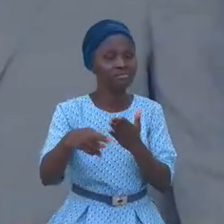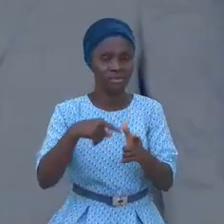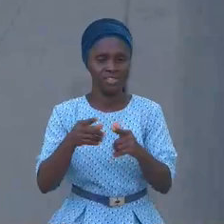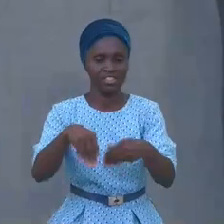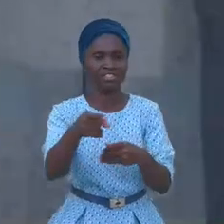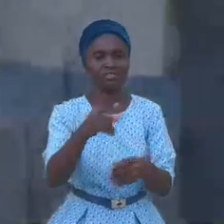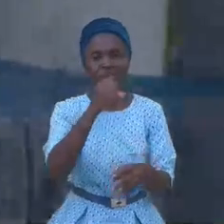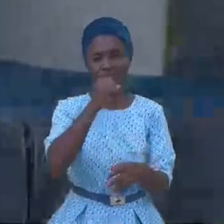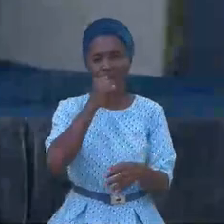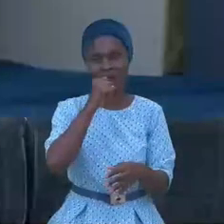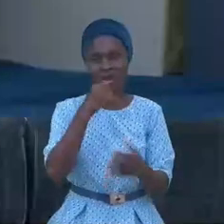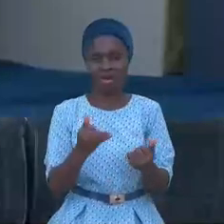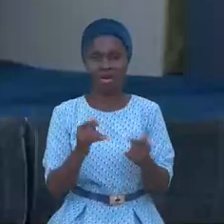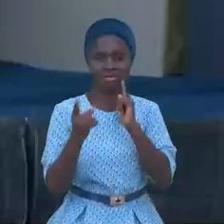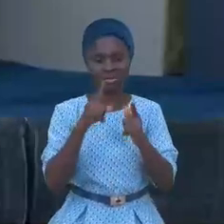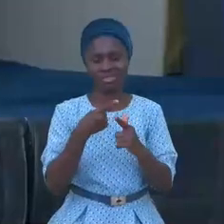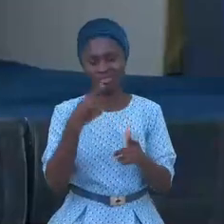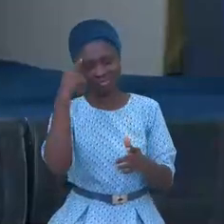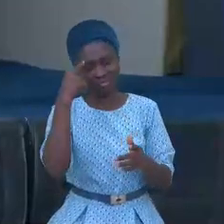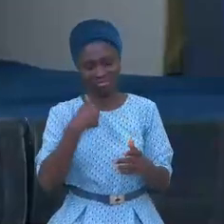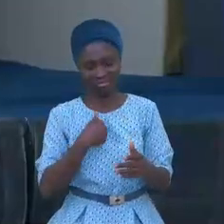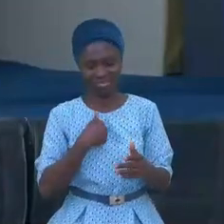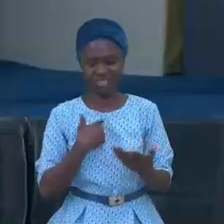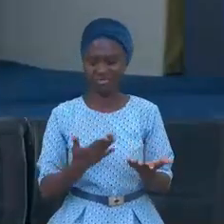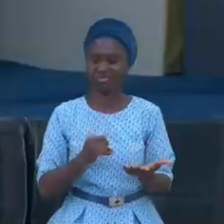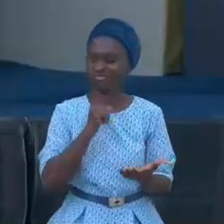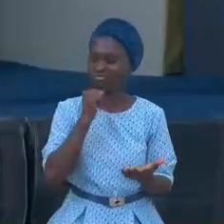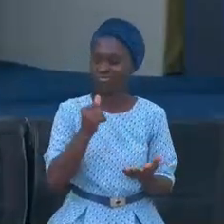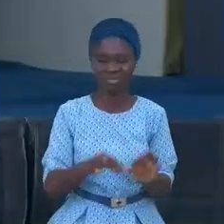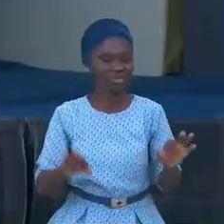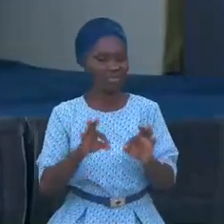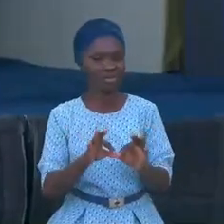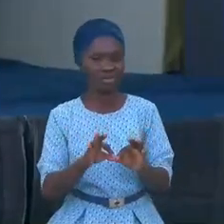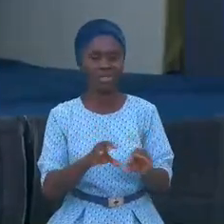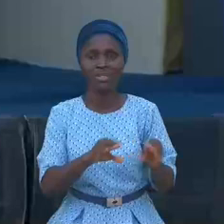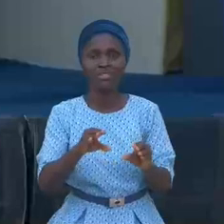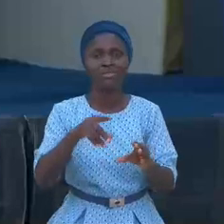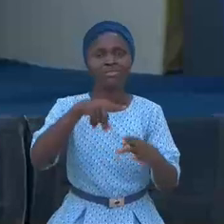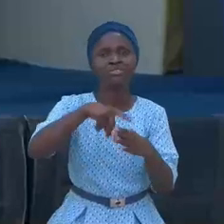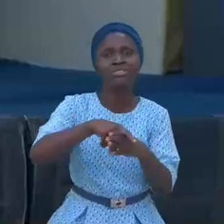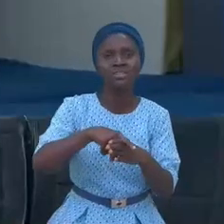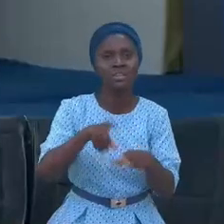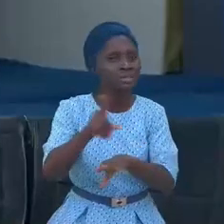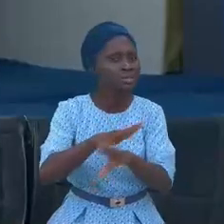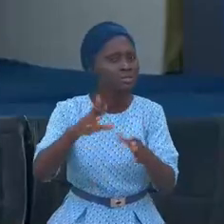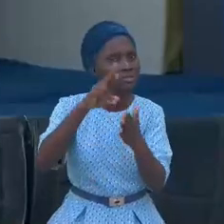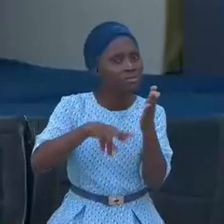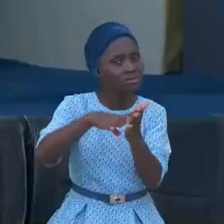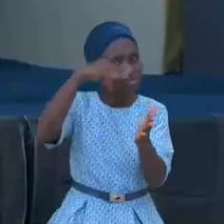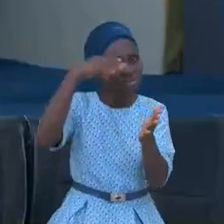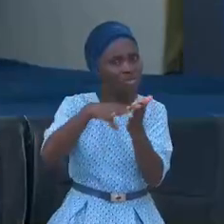ne suis pas digne. Est-ce que tu as triché? Est-ce que tu n'as pas étudié? Bien sûr, tu as